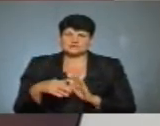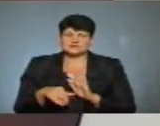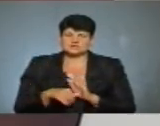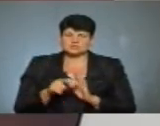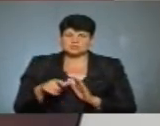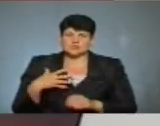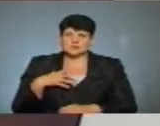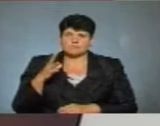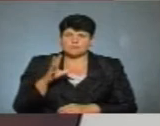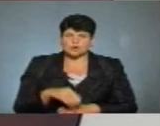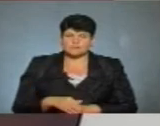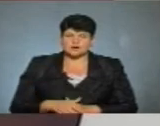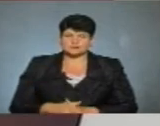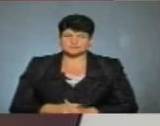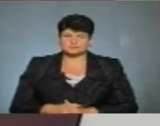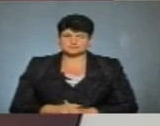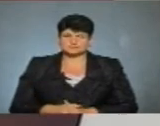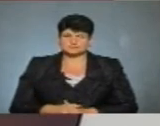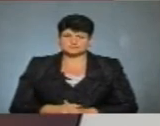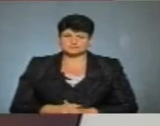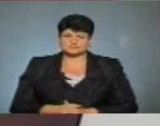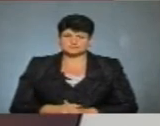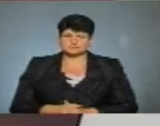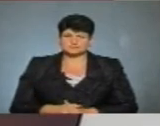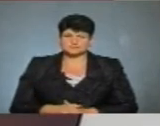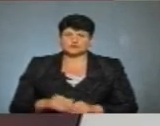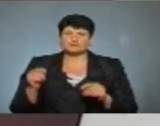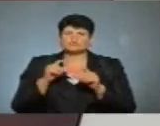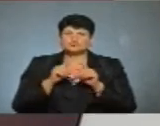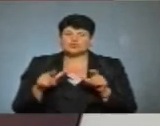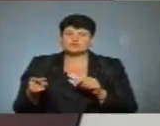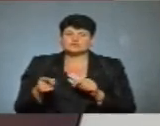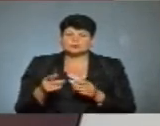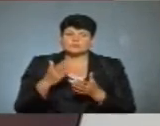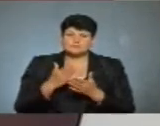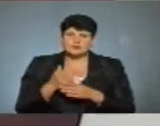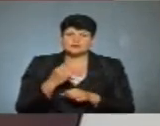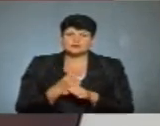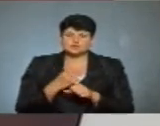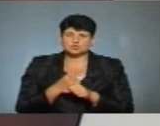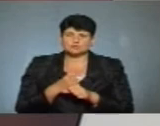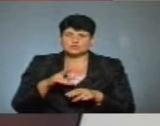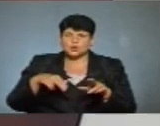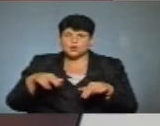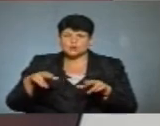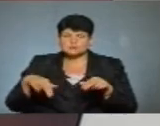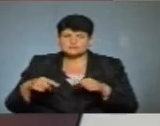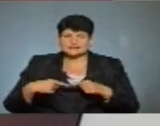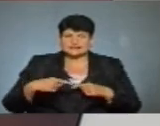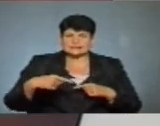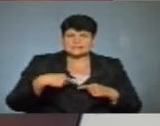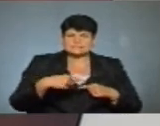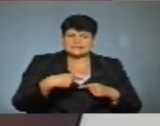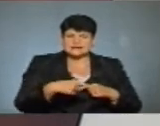2656 померли, розповів Максим Степанов. У школах Тернополя мали зробити розмітки дистанції, а